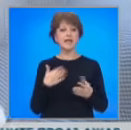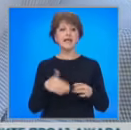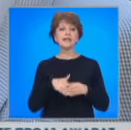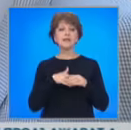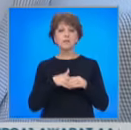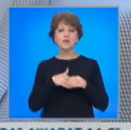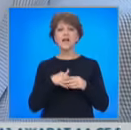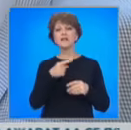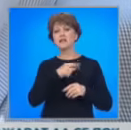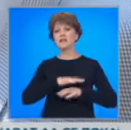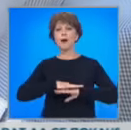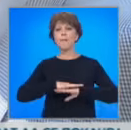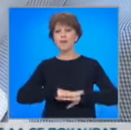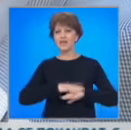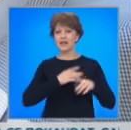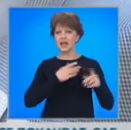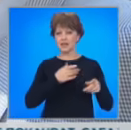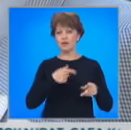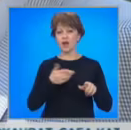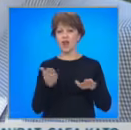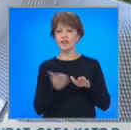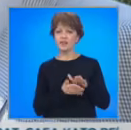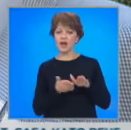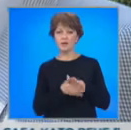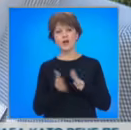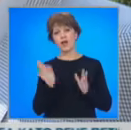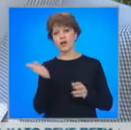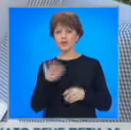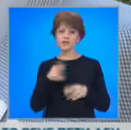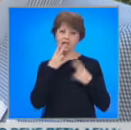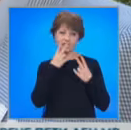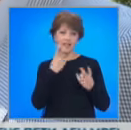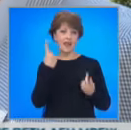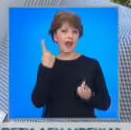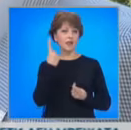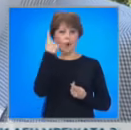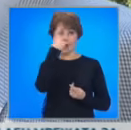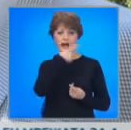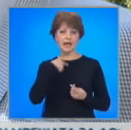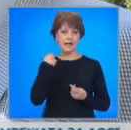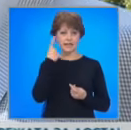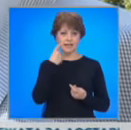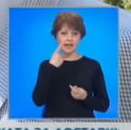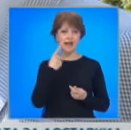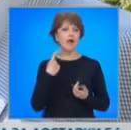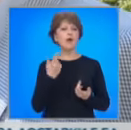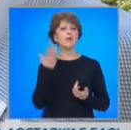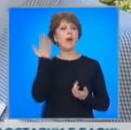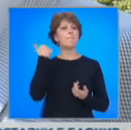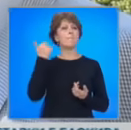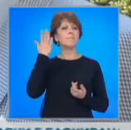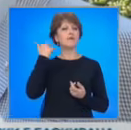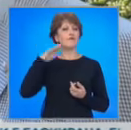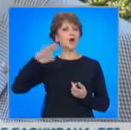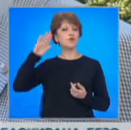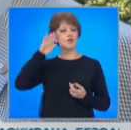се с съдържанието на делото и ще видите, че там има едно лице, което е бивш служител на